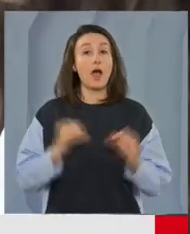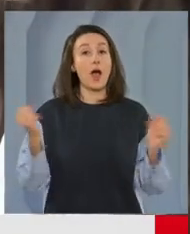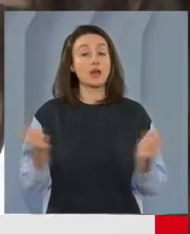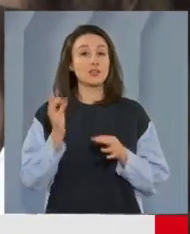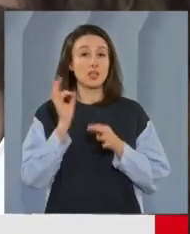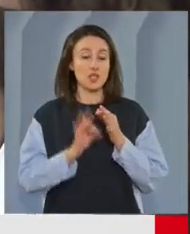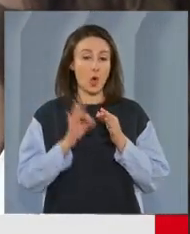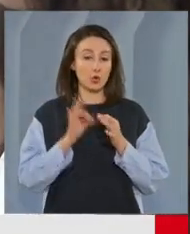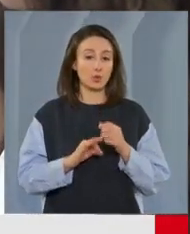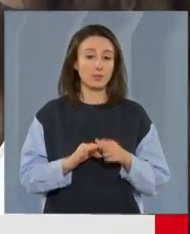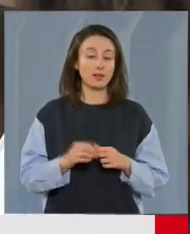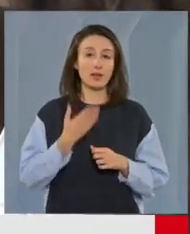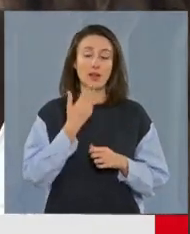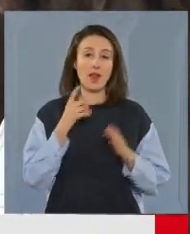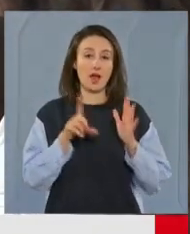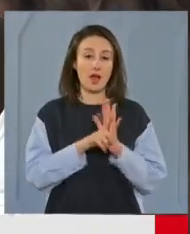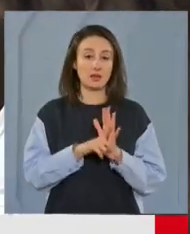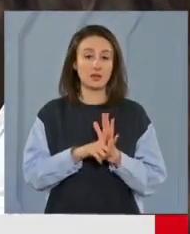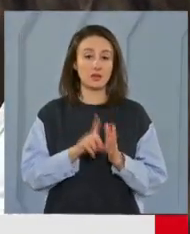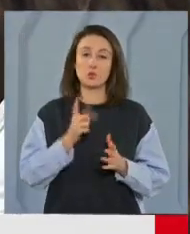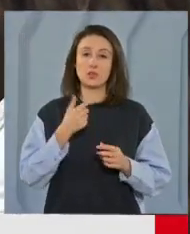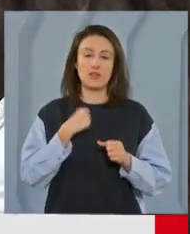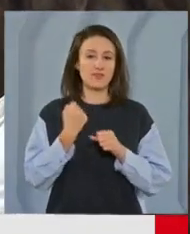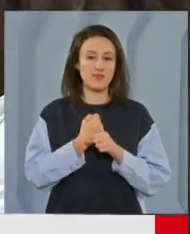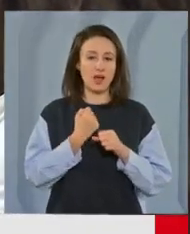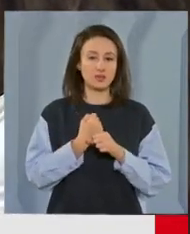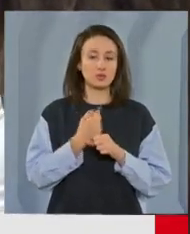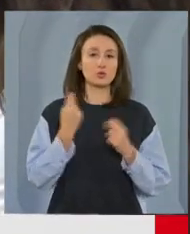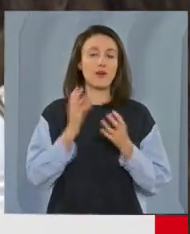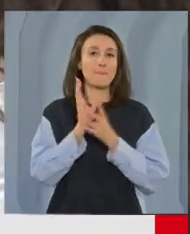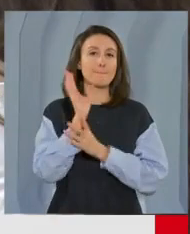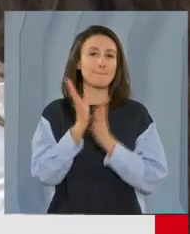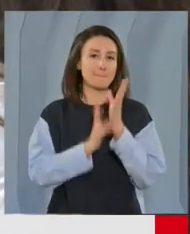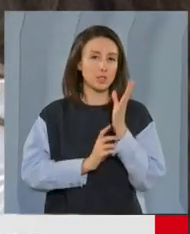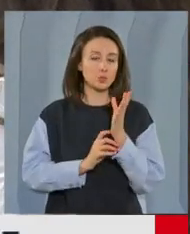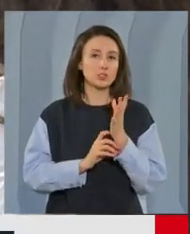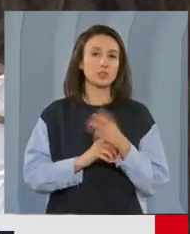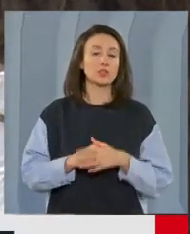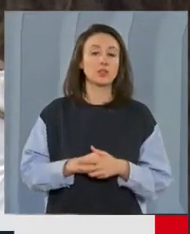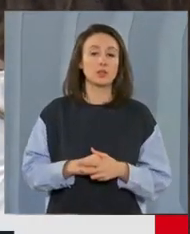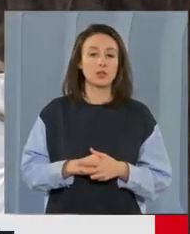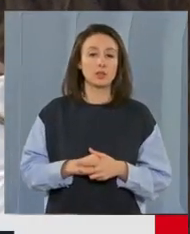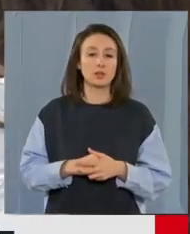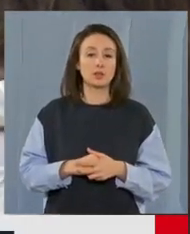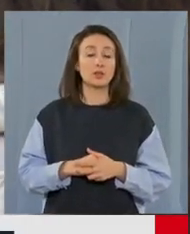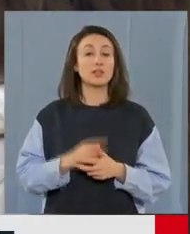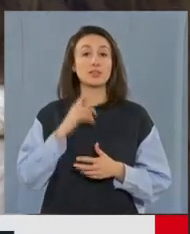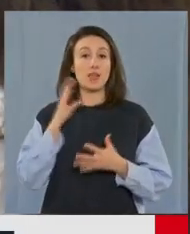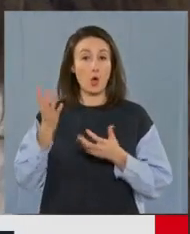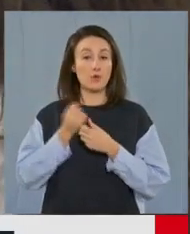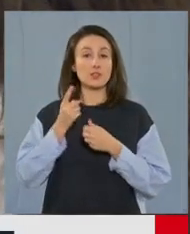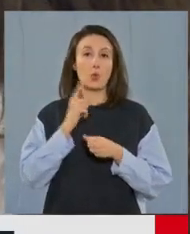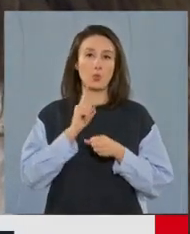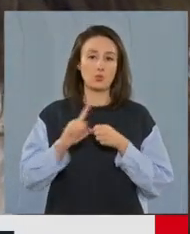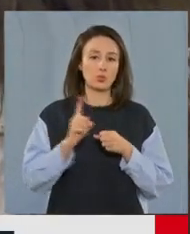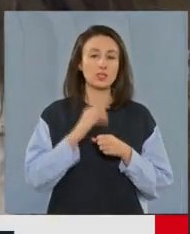Activitățile economice ilicite, ele nu se fac cu mănuși de catifea. Asta să fie clar pentru toată lumea. Atunci când se confiscă un bun, când